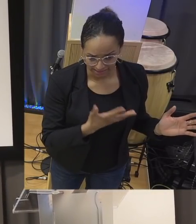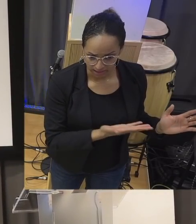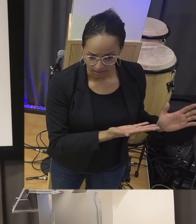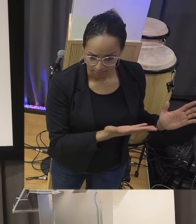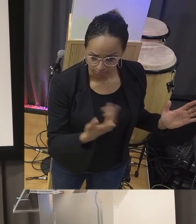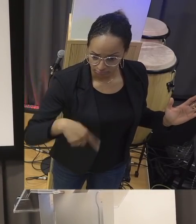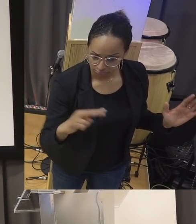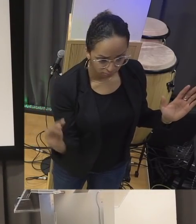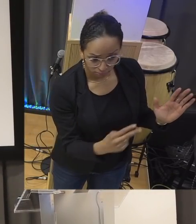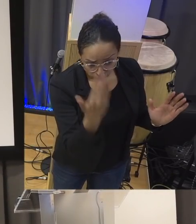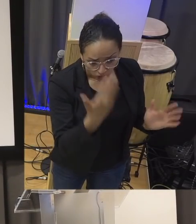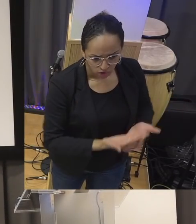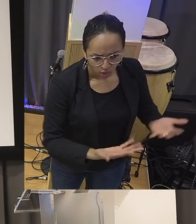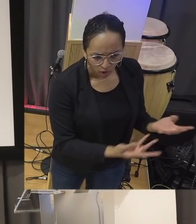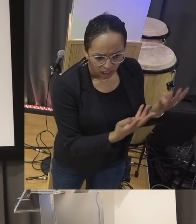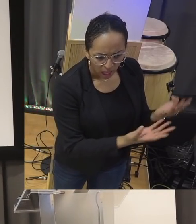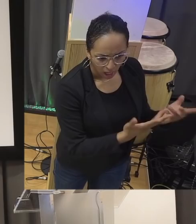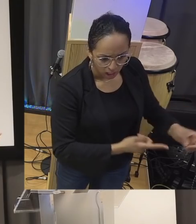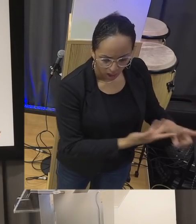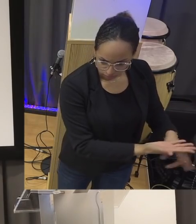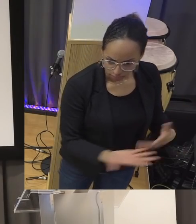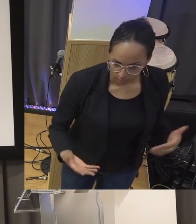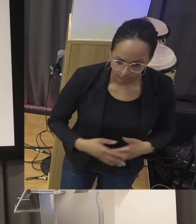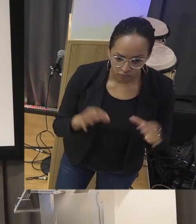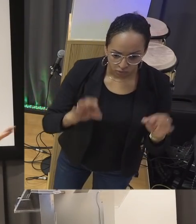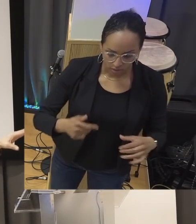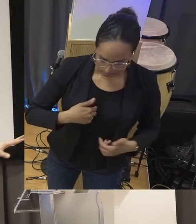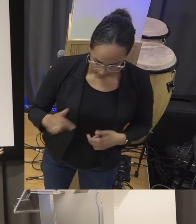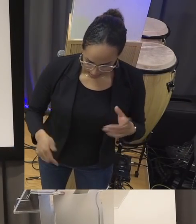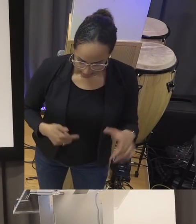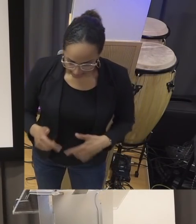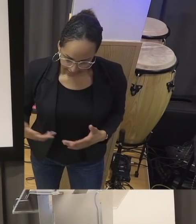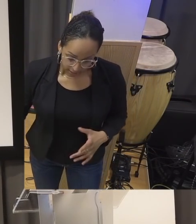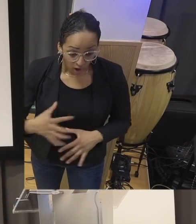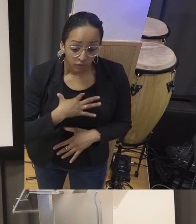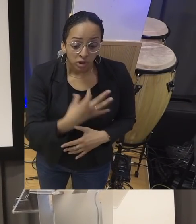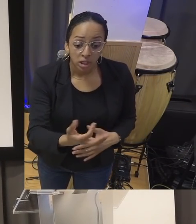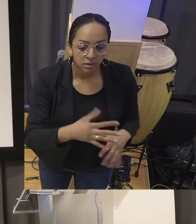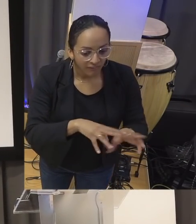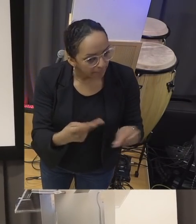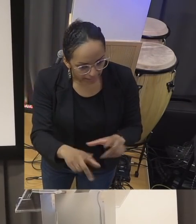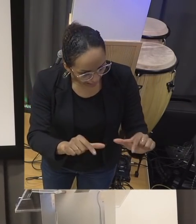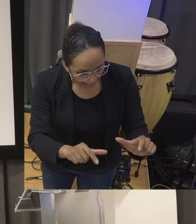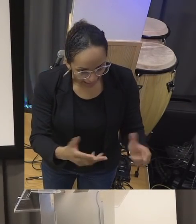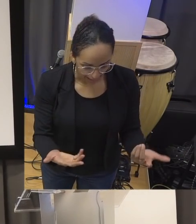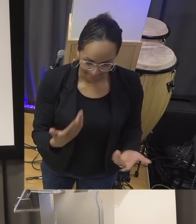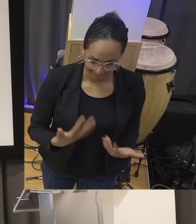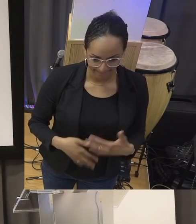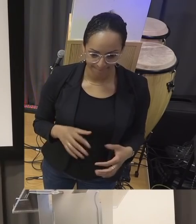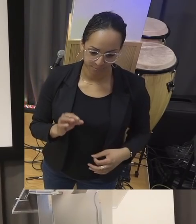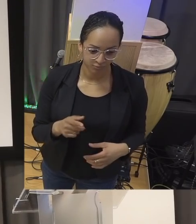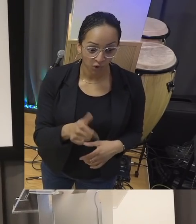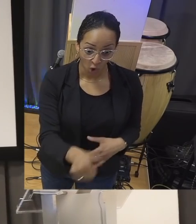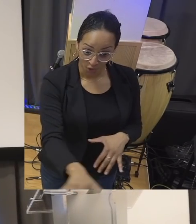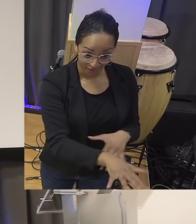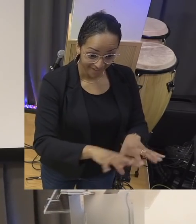ans, et catholique, qui était là, je l'ai raccompagné chez lui, et puis il m'invite, il y avait toute sa famille, et c'est la première chose qu'ils m'ont